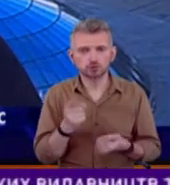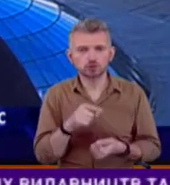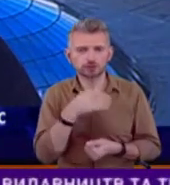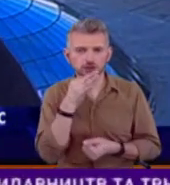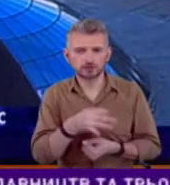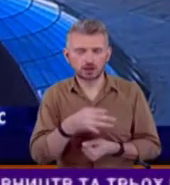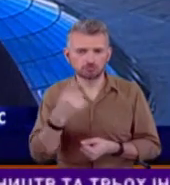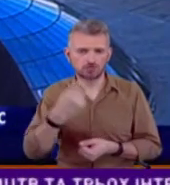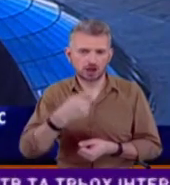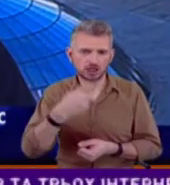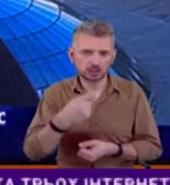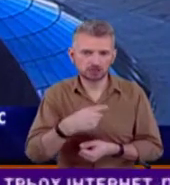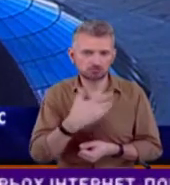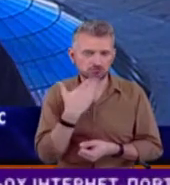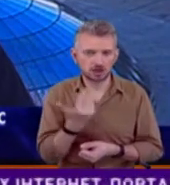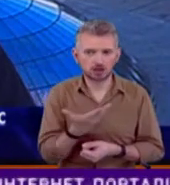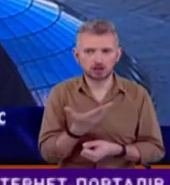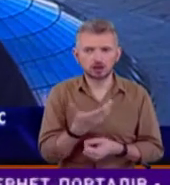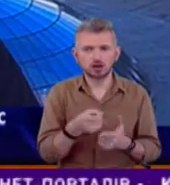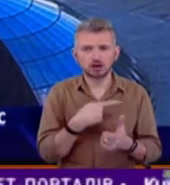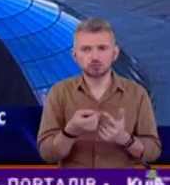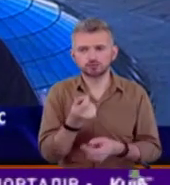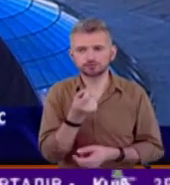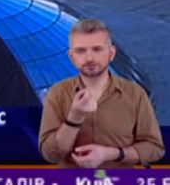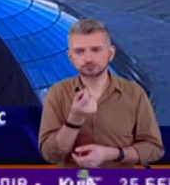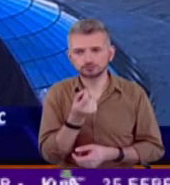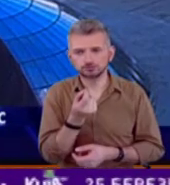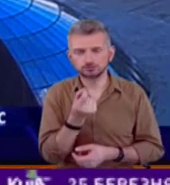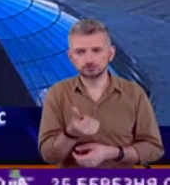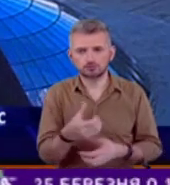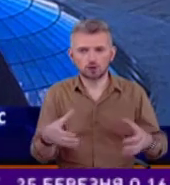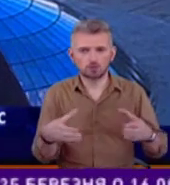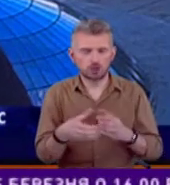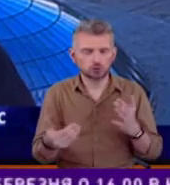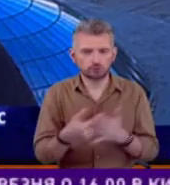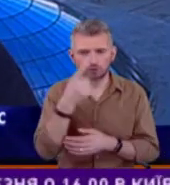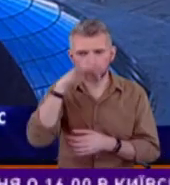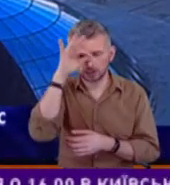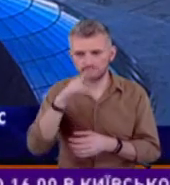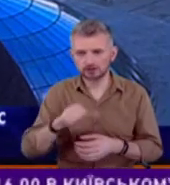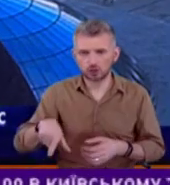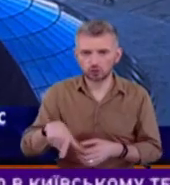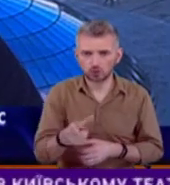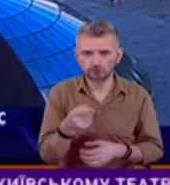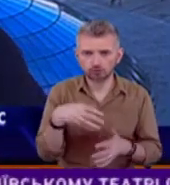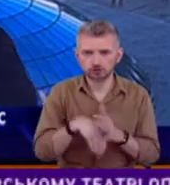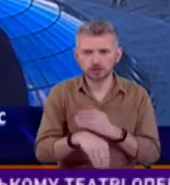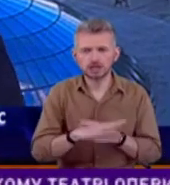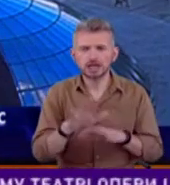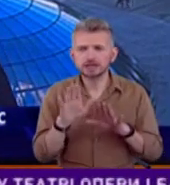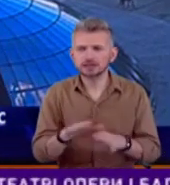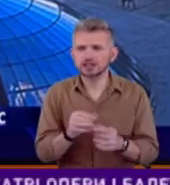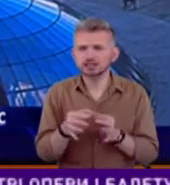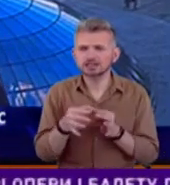назвали Державтоінспекції, чи малочисельна команда нової поліції на автошляхах в тому числі, і не тільки